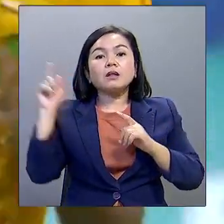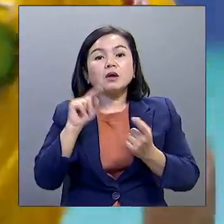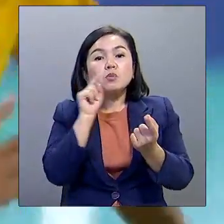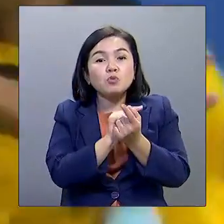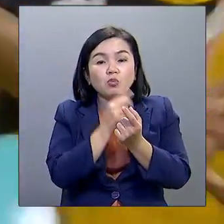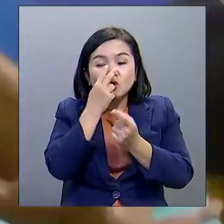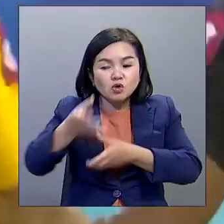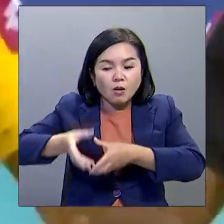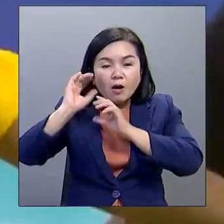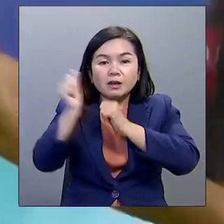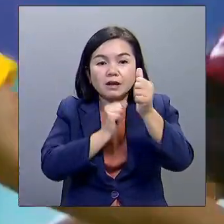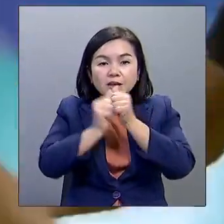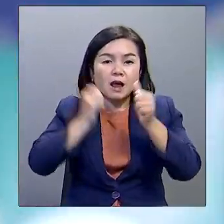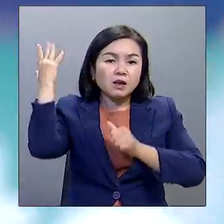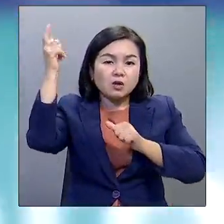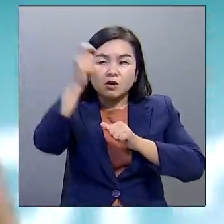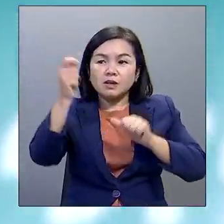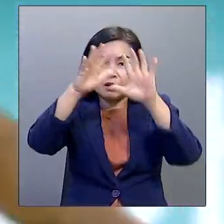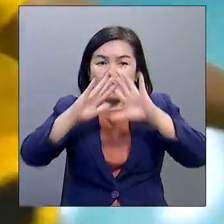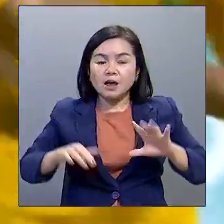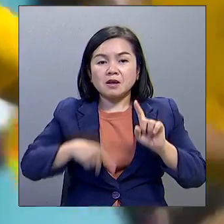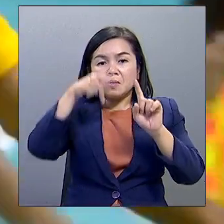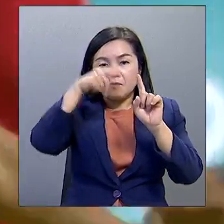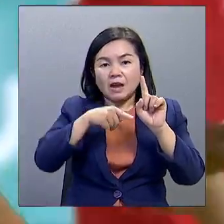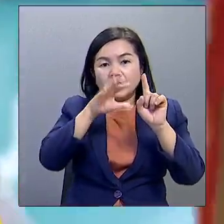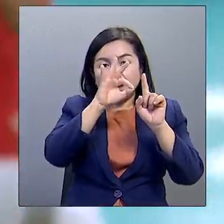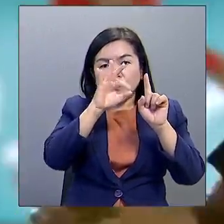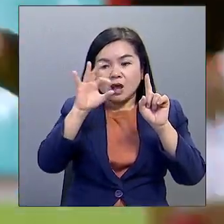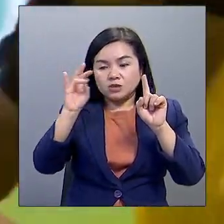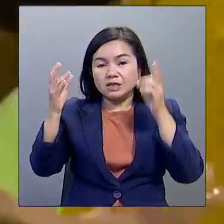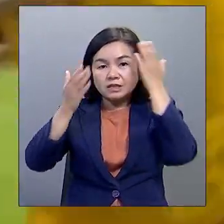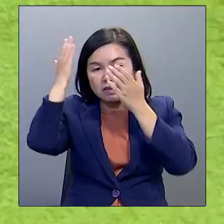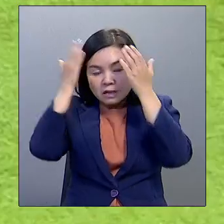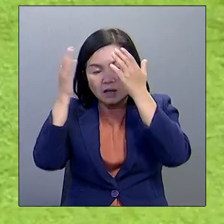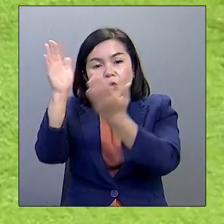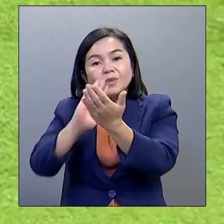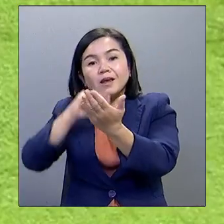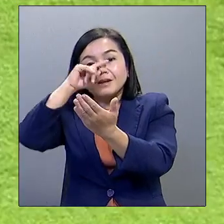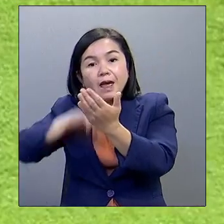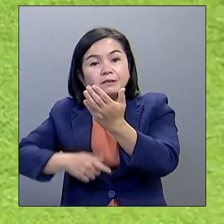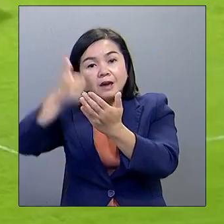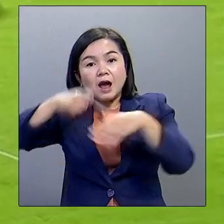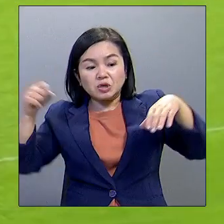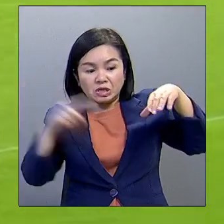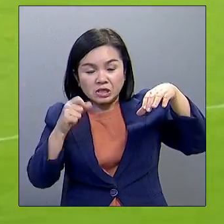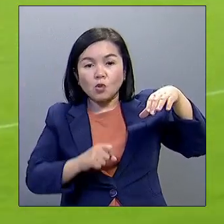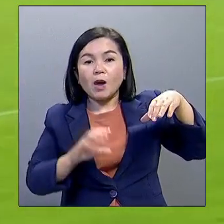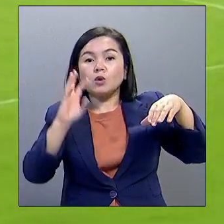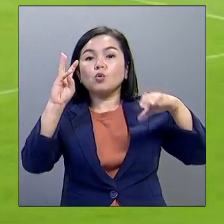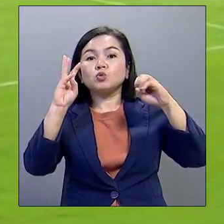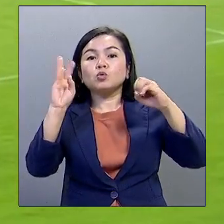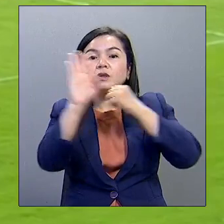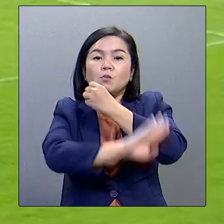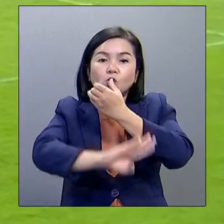ต้องย้อนกลับไปในการแข่งขันซีเกมเมื่อปี1997ที่มาเลเซียครั้งนั้นทีมชาติไทยครับเอาชนะบูไน6ประตูต่อ0